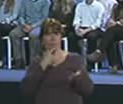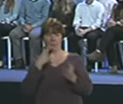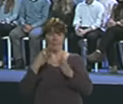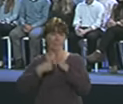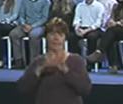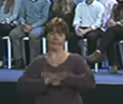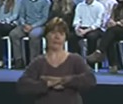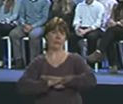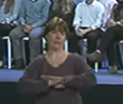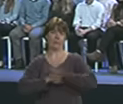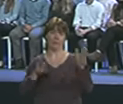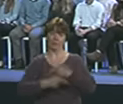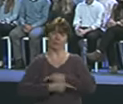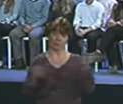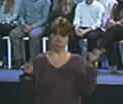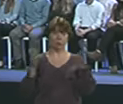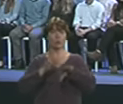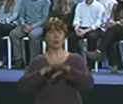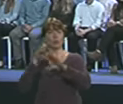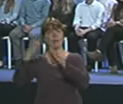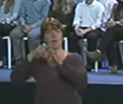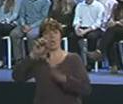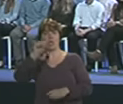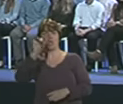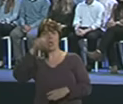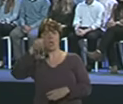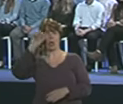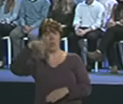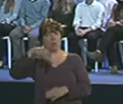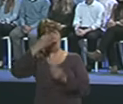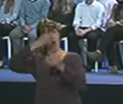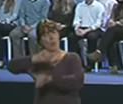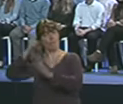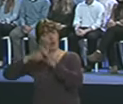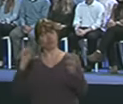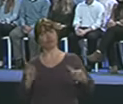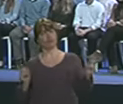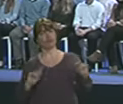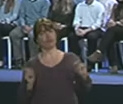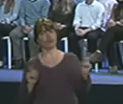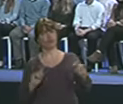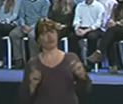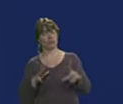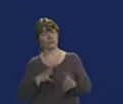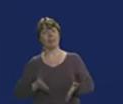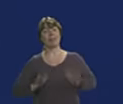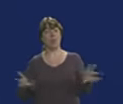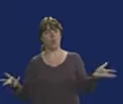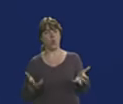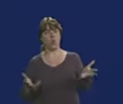frontière, je l'ai dit pour Schengen, nous n'avons pas décidé d'abandonner nos frontières avec Schengen. Nous avons